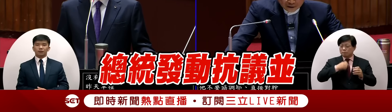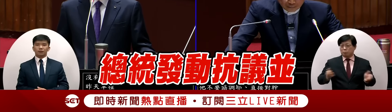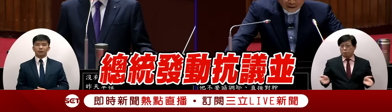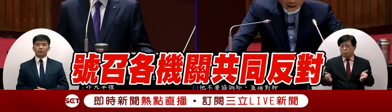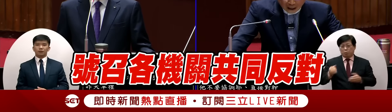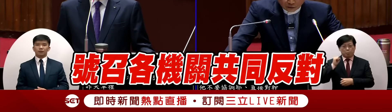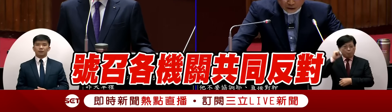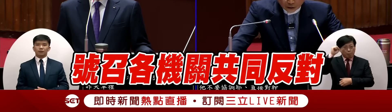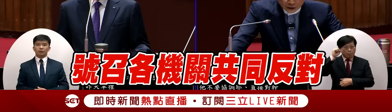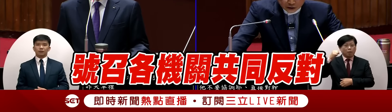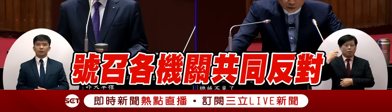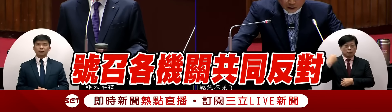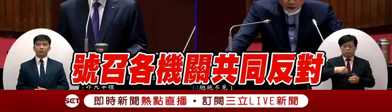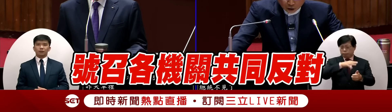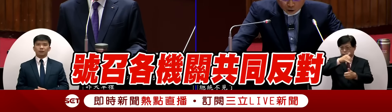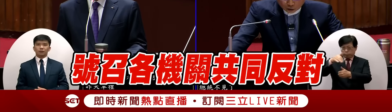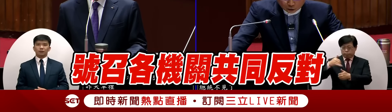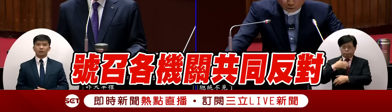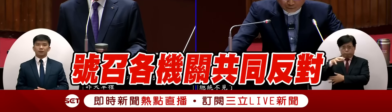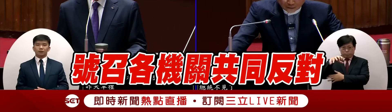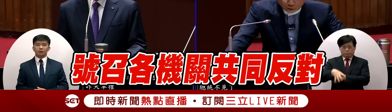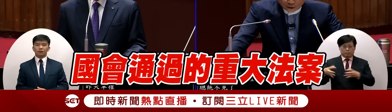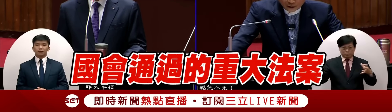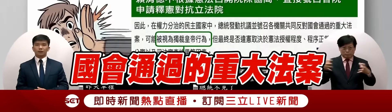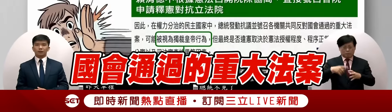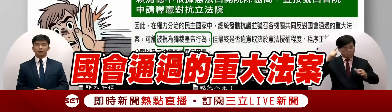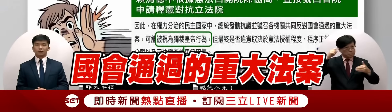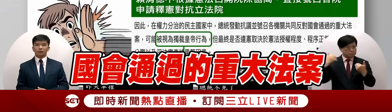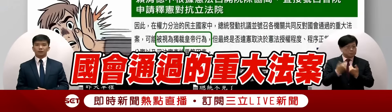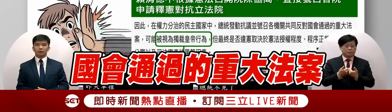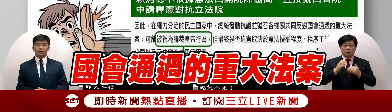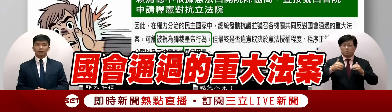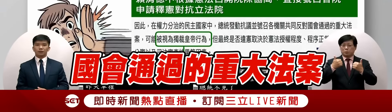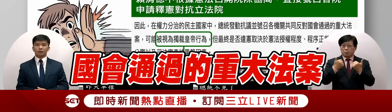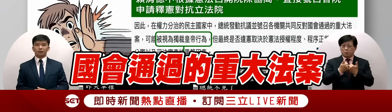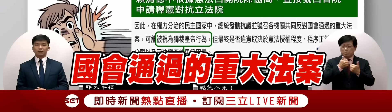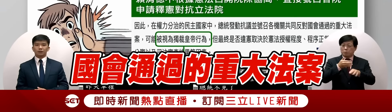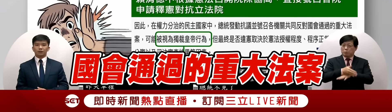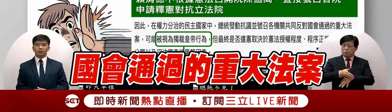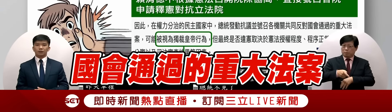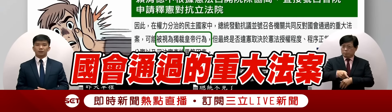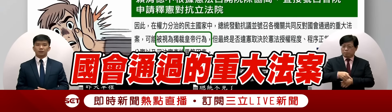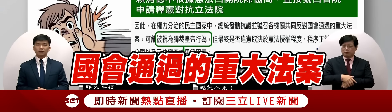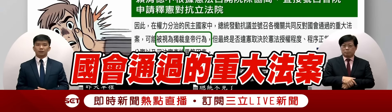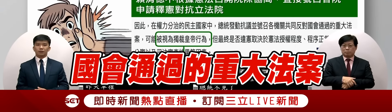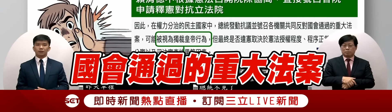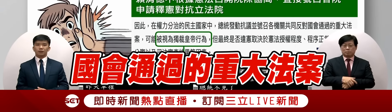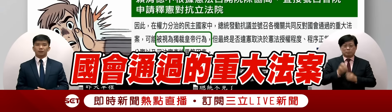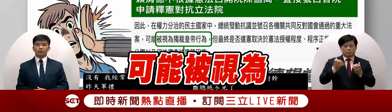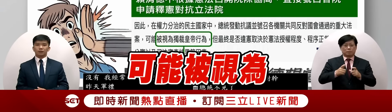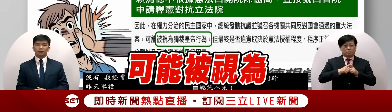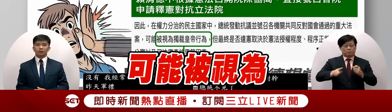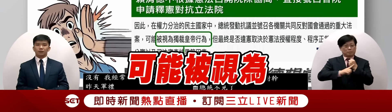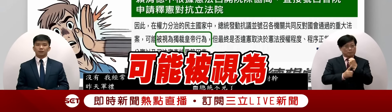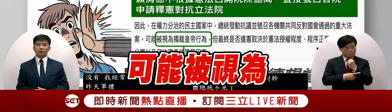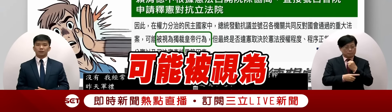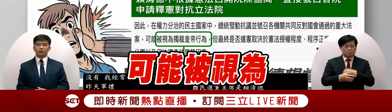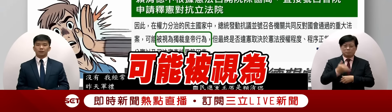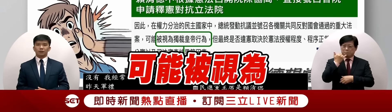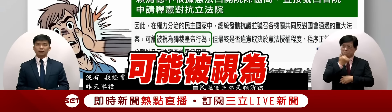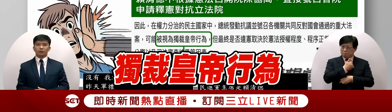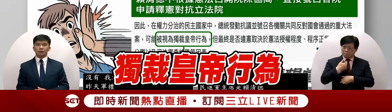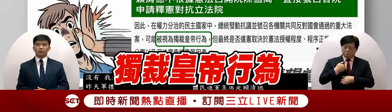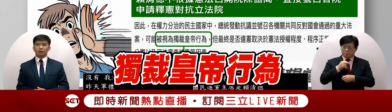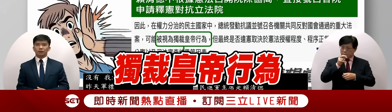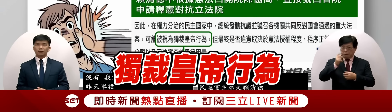议，并号召各机关共同反对国会通过的重大法案，可能被